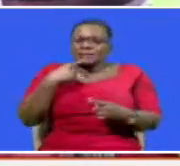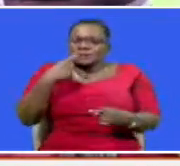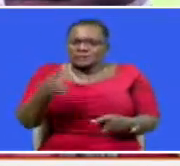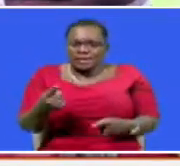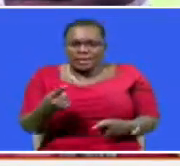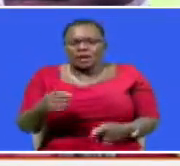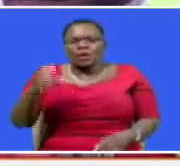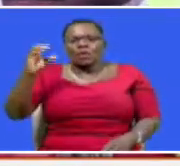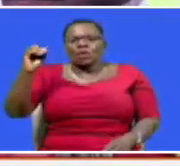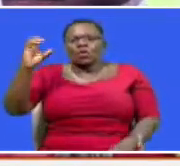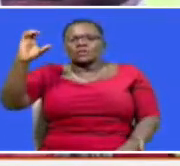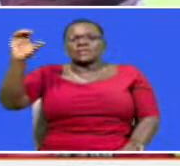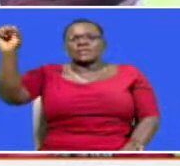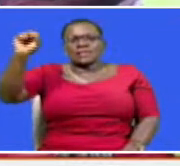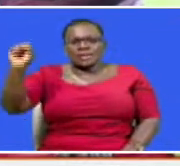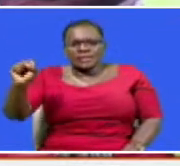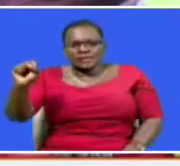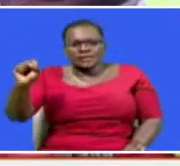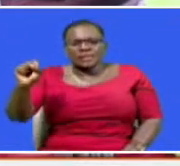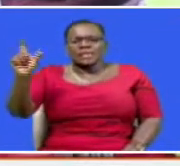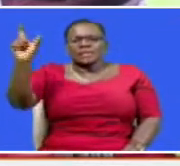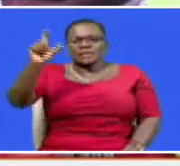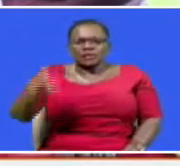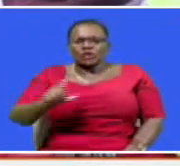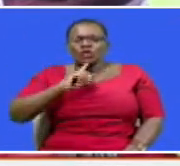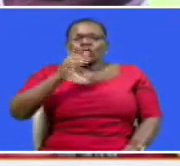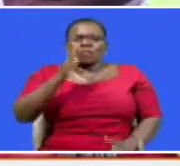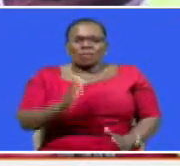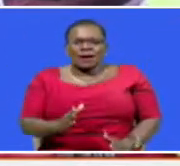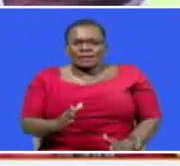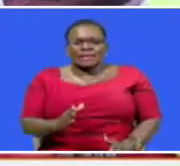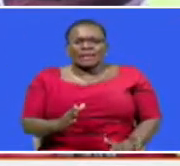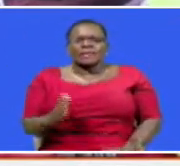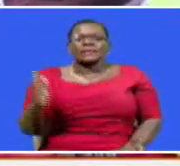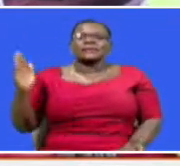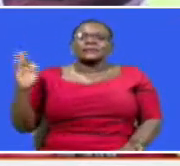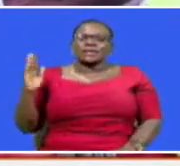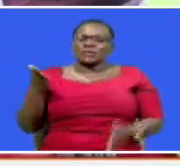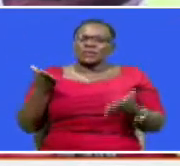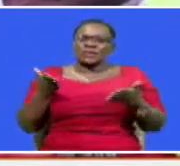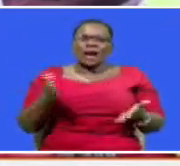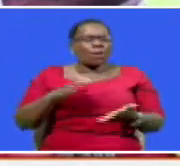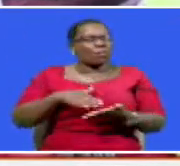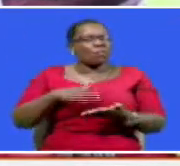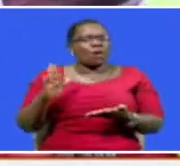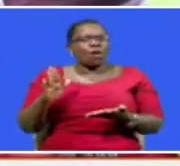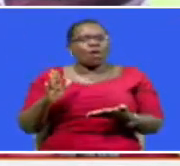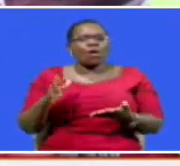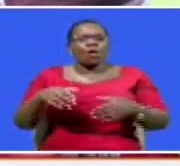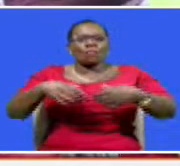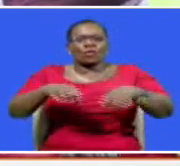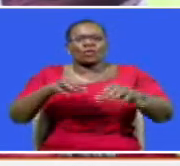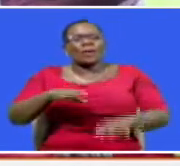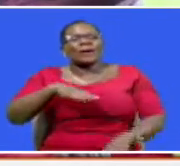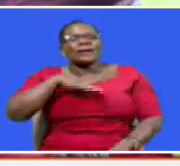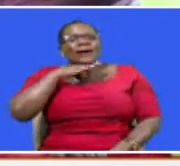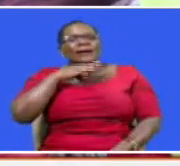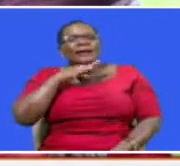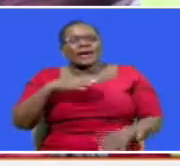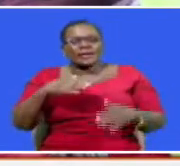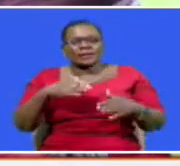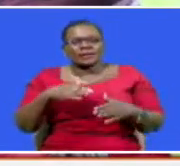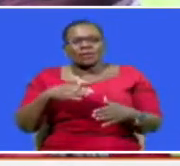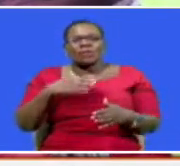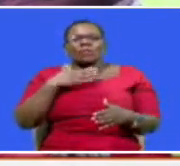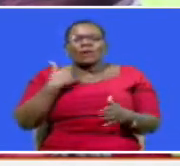pia OCS, tunaambia regional commander kwamba insecurity ambayo imezidi na vijana wa bodaboda kupoteza pikipiki,